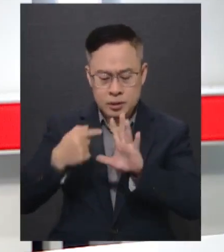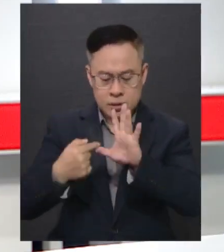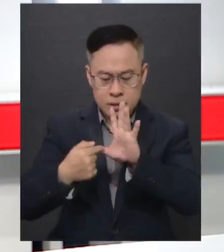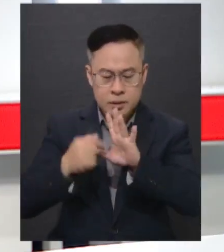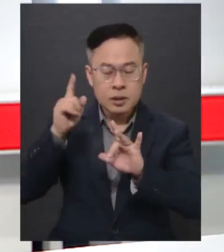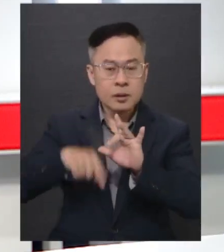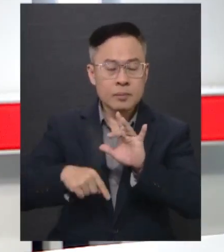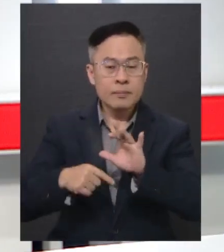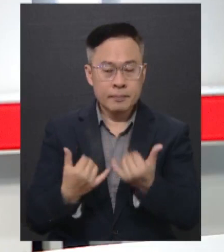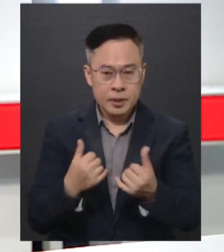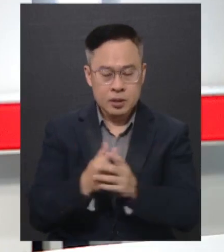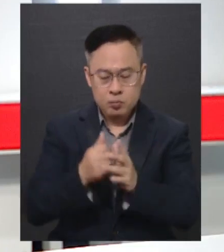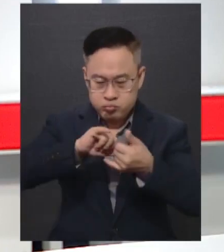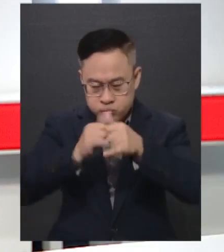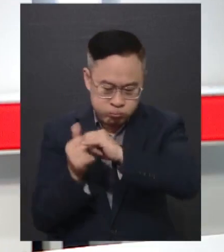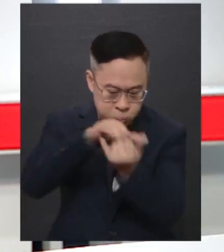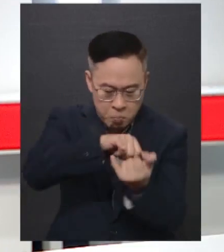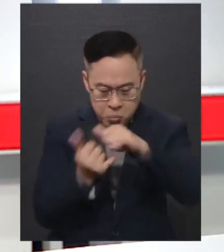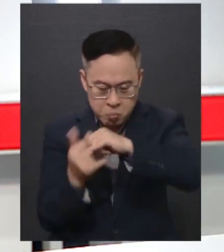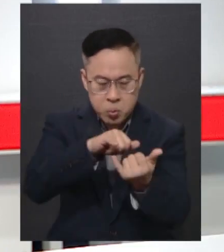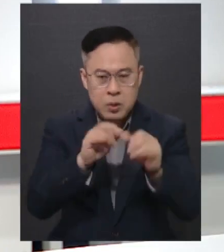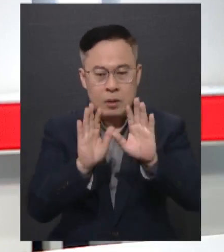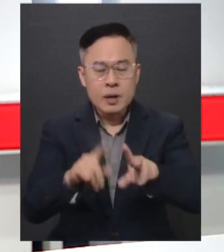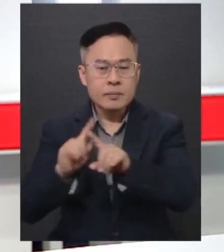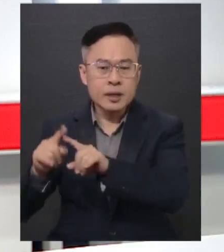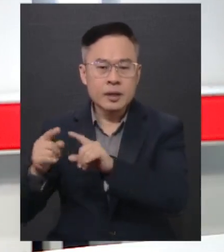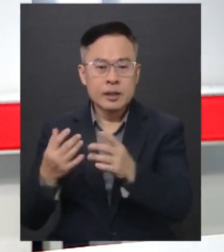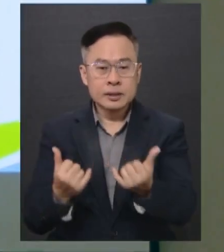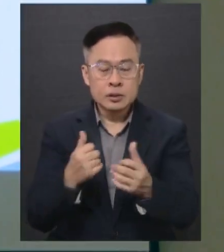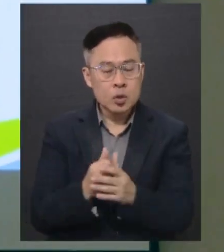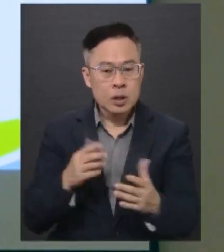กีฬาที่จะไปลุยศึก Asian Indoor and Martial Arts Game ค่ะ